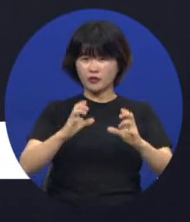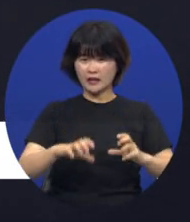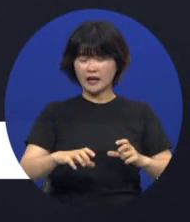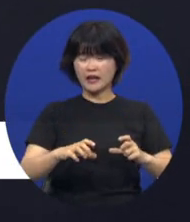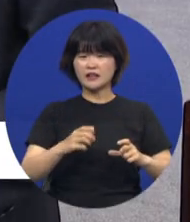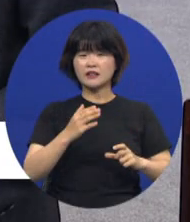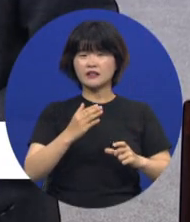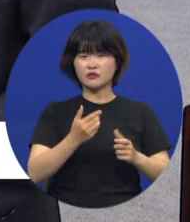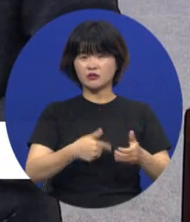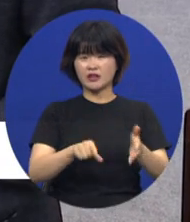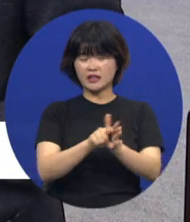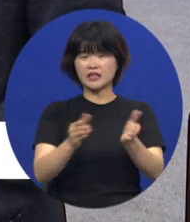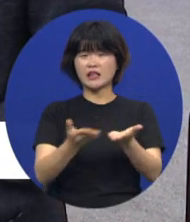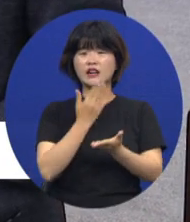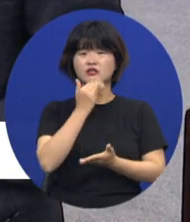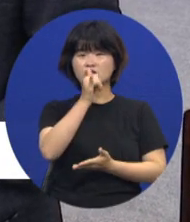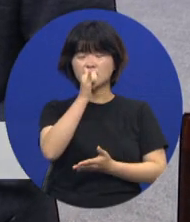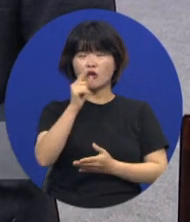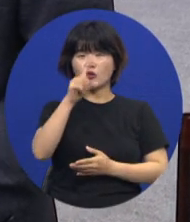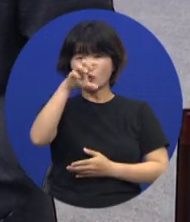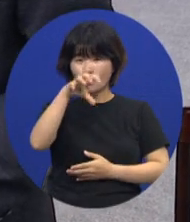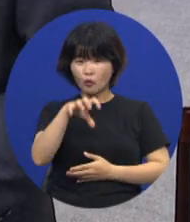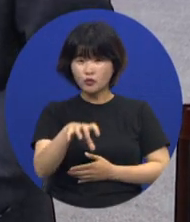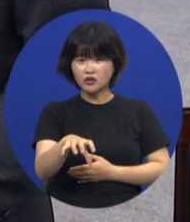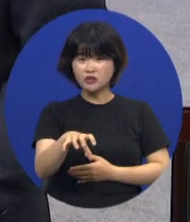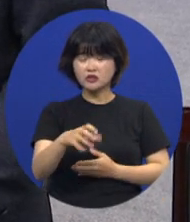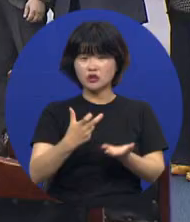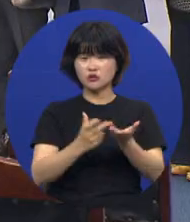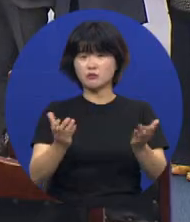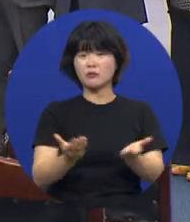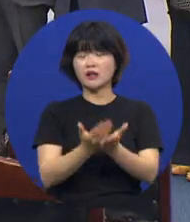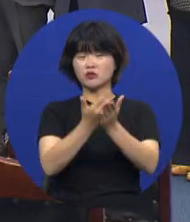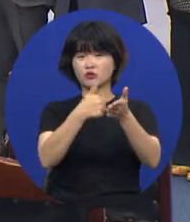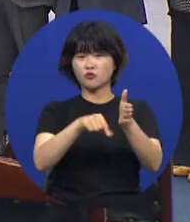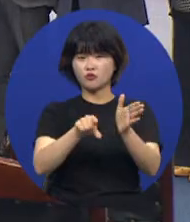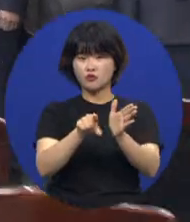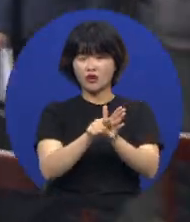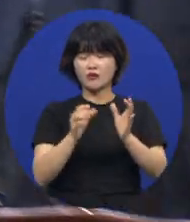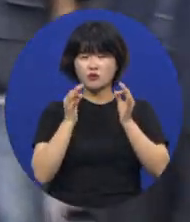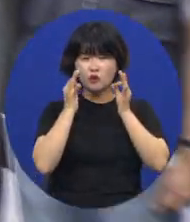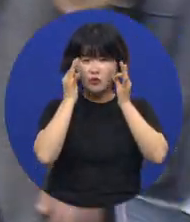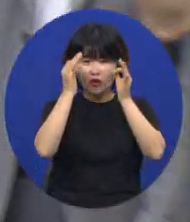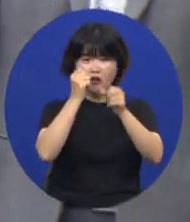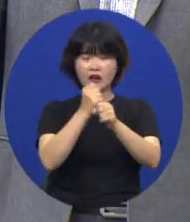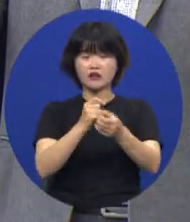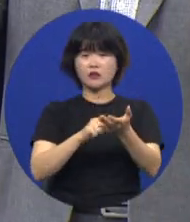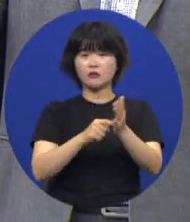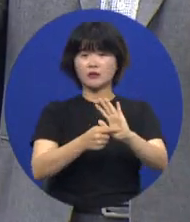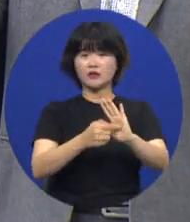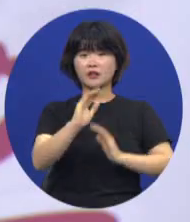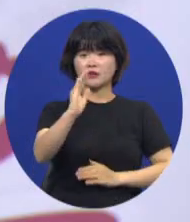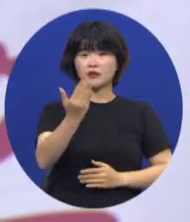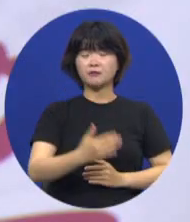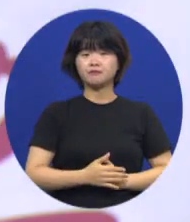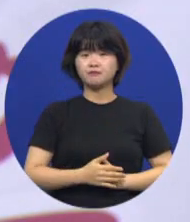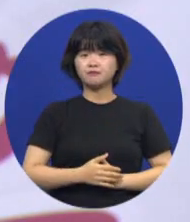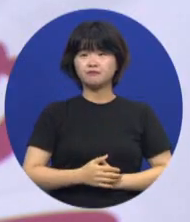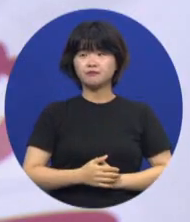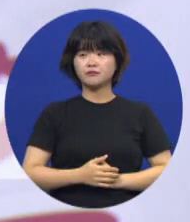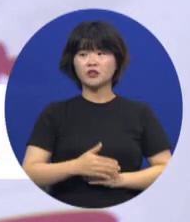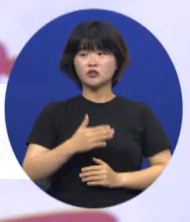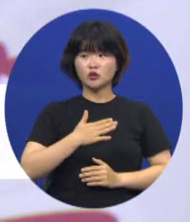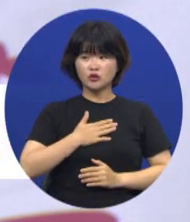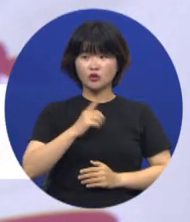있어 영광이었다며 어떤 위치에서든 제주 발전을 위해 최선을 다하겠다고 밝혔습니다.